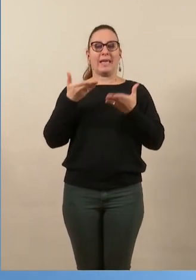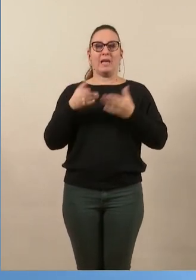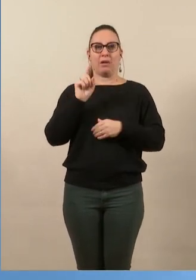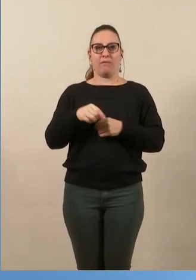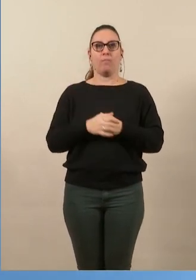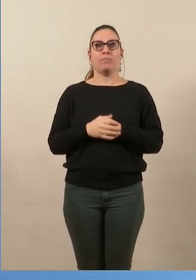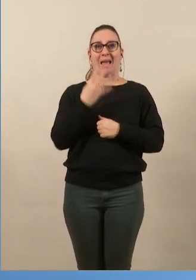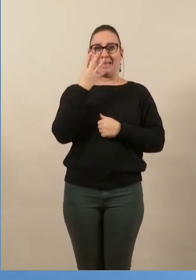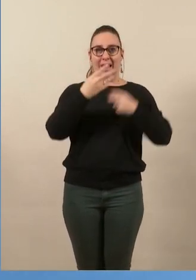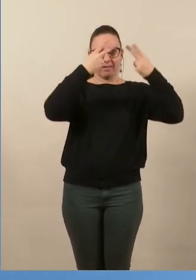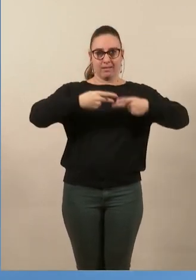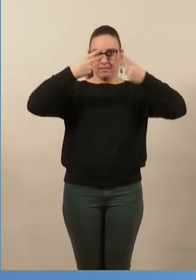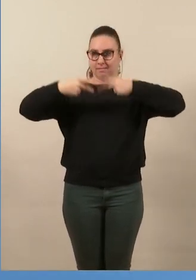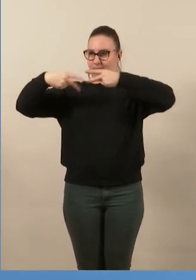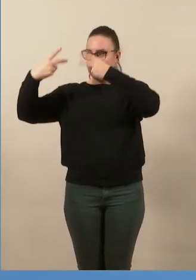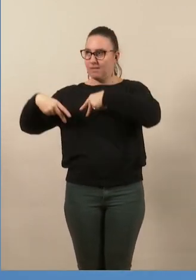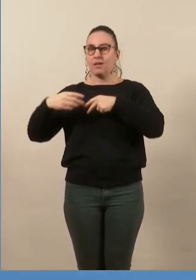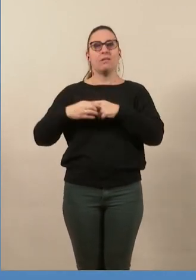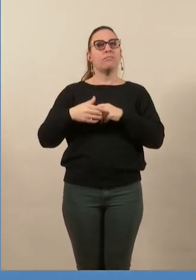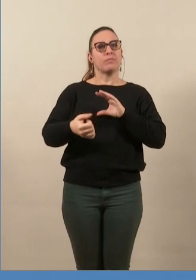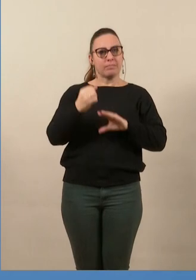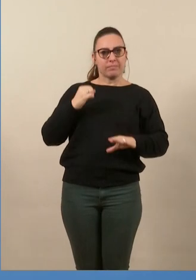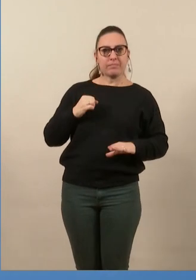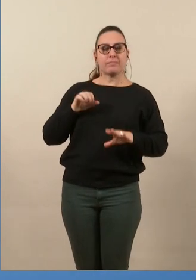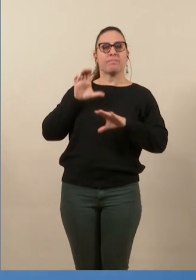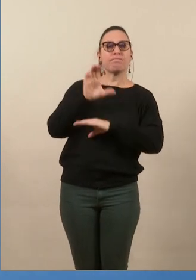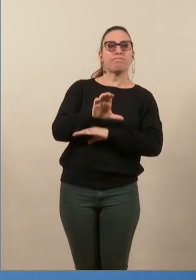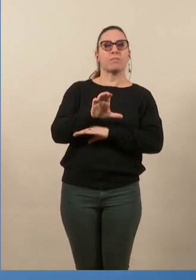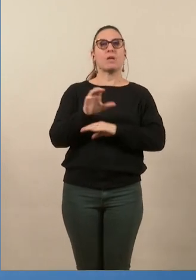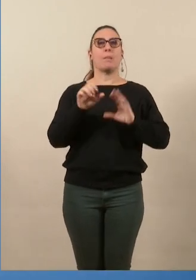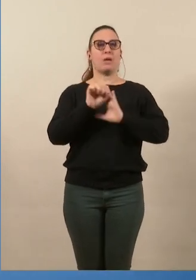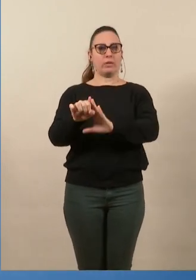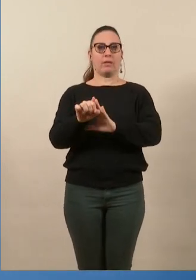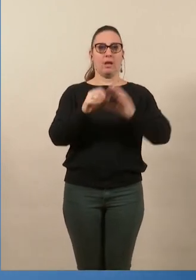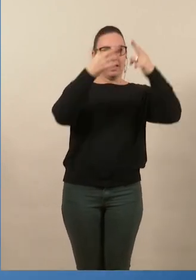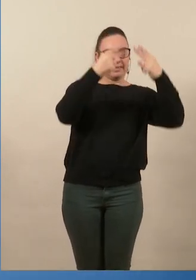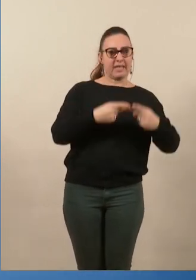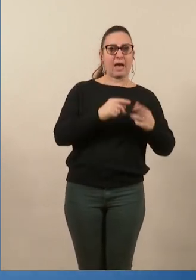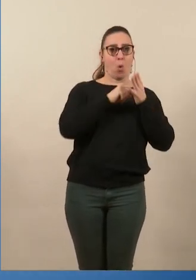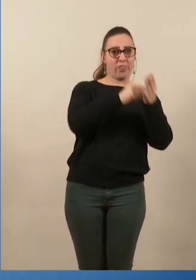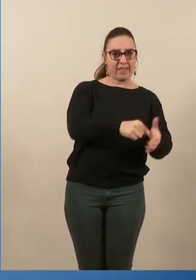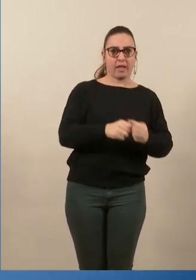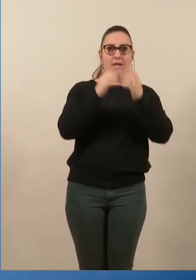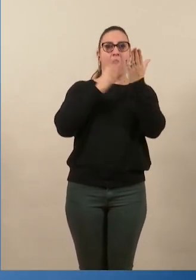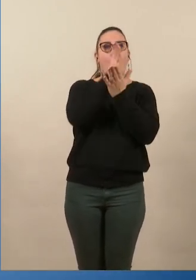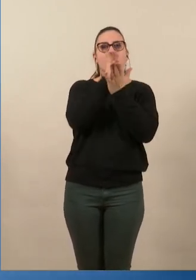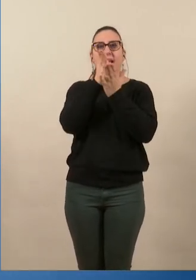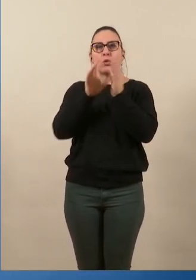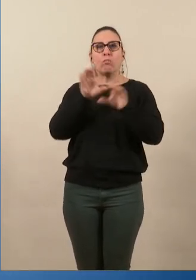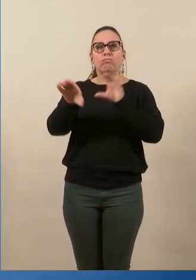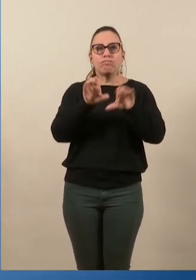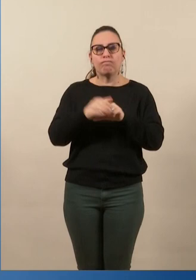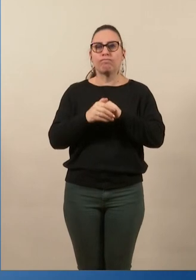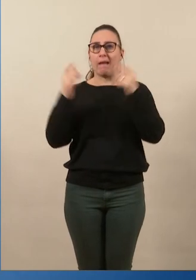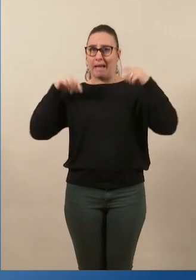scénarios s'appuyent sur un levier de financement prioritaire il y a un scénario dette un scénario redirection un scénario